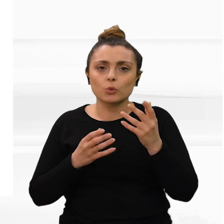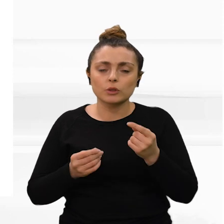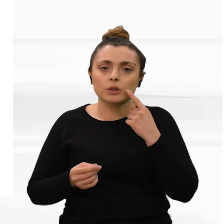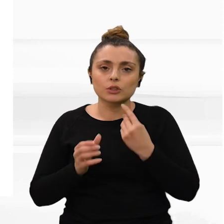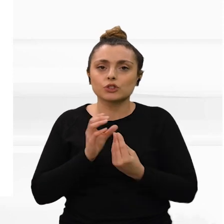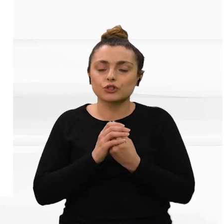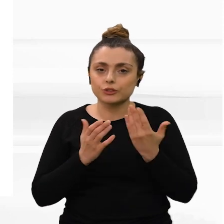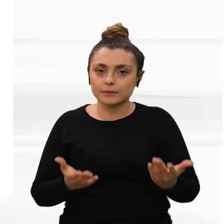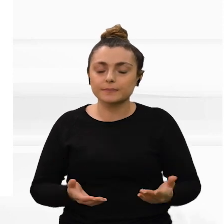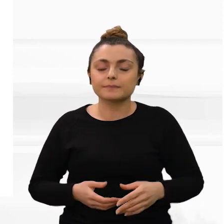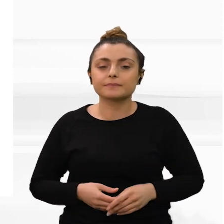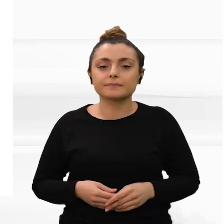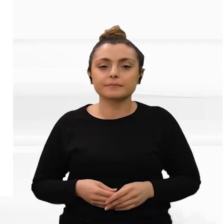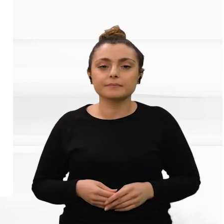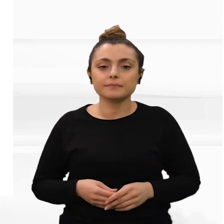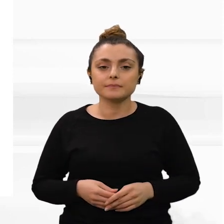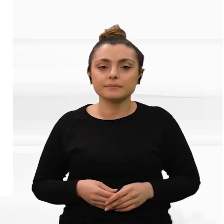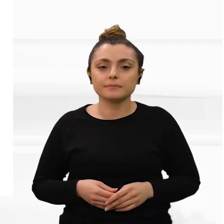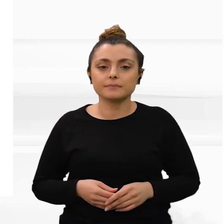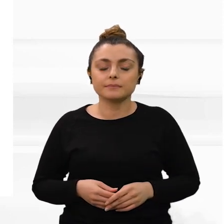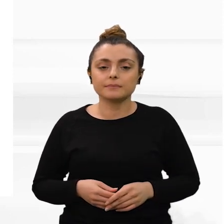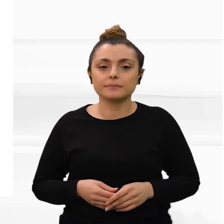doğru cevap olarak karşımıza çıkıyor